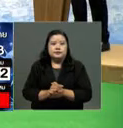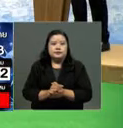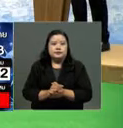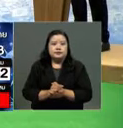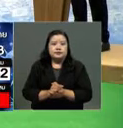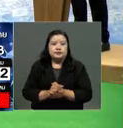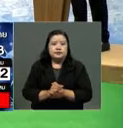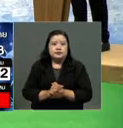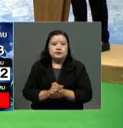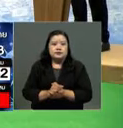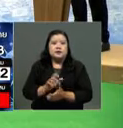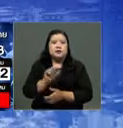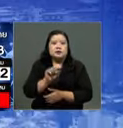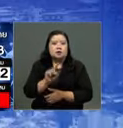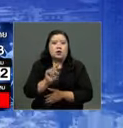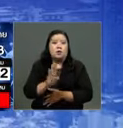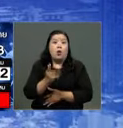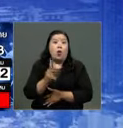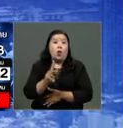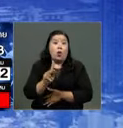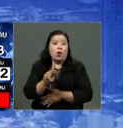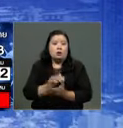ก็อย่าทำเลยนะครับนี่คือความห่วงใยนะครับกับครับมีสอบถามเข้ามาเกี่ยวกับเรื่องว่าทางส.ป.ก.ได้หารือกรณีวันหยุดสงกรานต์ที่จะมีการชดเชยให้ภายหลังหรือไม่ครับก่อนหน้านี้มีข้อมูลออกมาว่าอาจจะมีการหยุดชดเชยให้ในช่วงเดือนกรกฎาคมทางเราประเมินสถานการณ์การระบาดของปัจจุบันเนี่ยช่วงเวลาดังกล่าวคือในช่วงประมาณกรกฎาคมเนี่ยเหมาะสมหรือไม่ที่จะมีการเดินทางท่องเที่ยวหรือว่าเดินทางกลับภูมิลำเนาครับครับเรื่องของช่วงเวลา